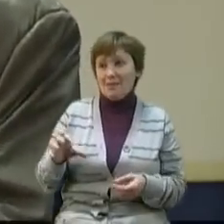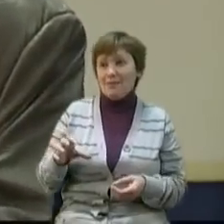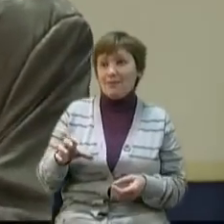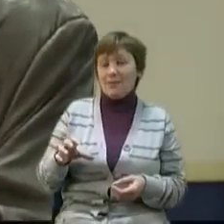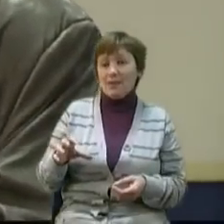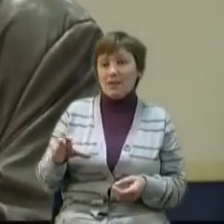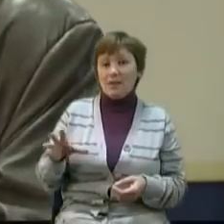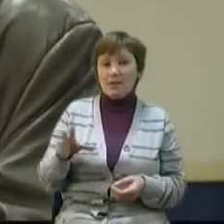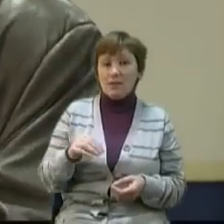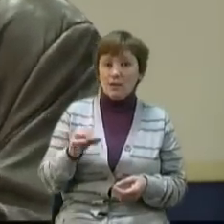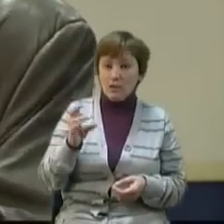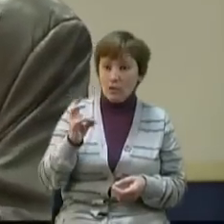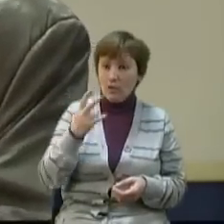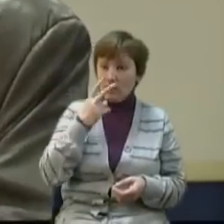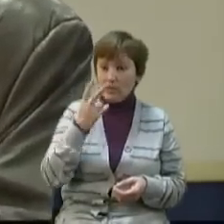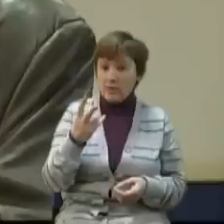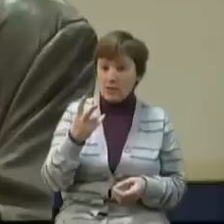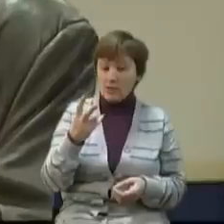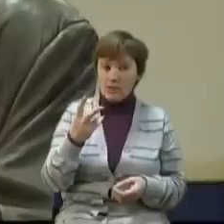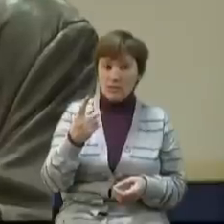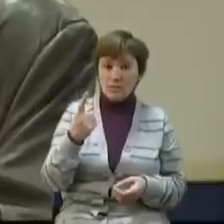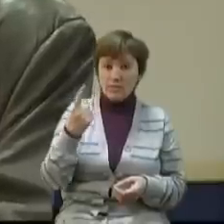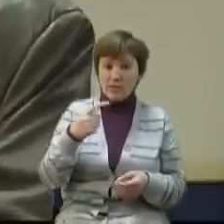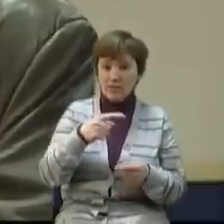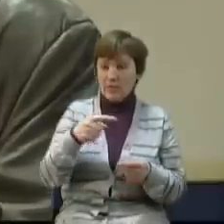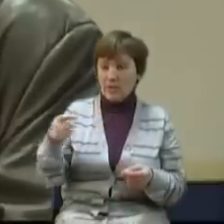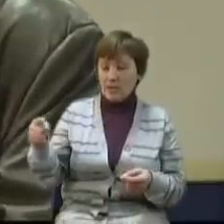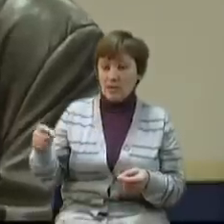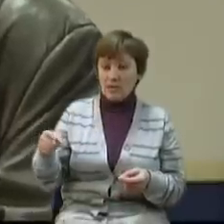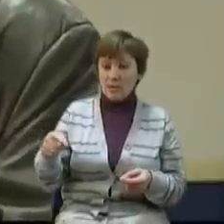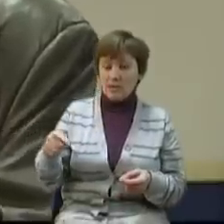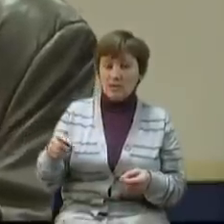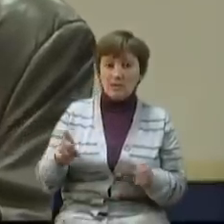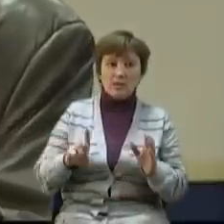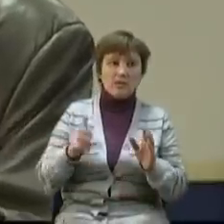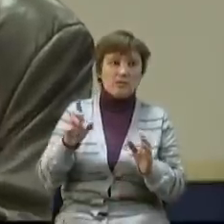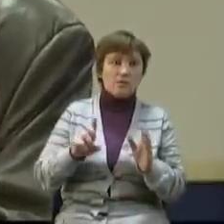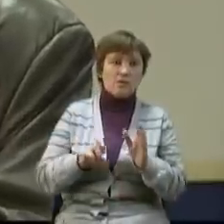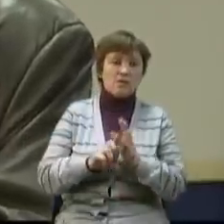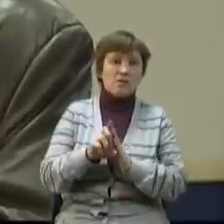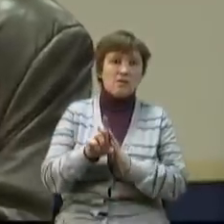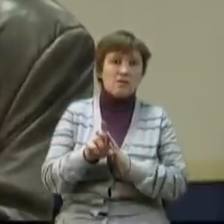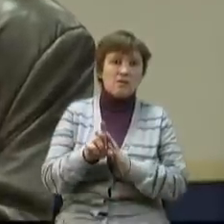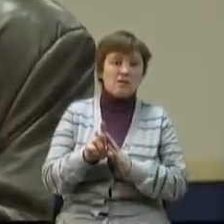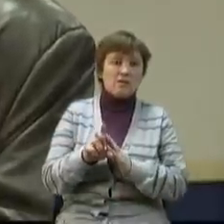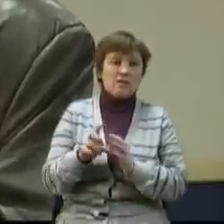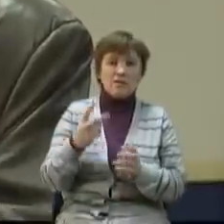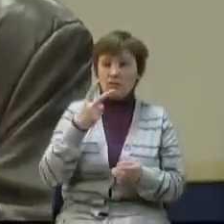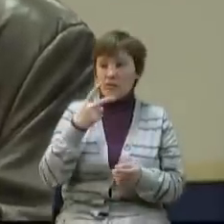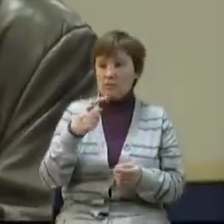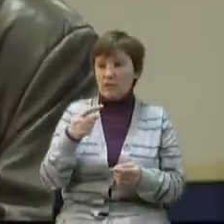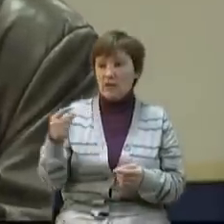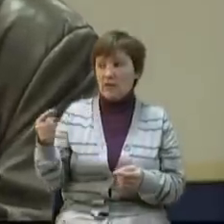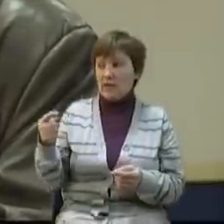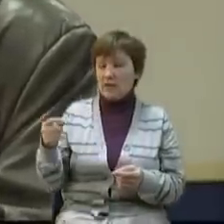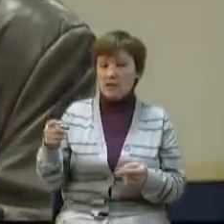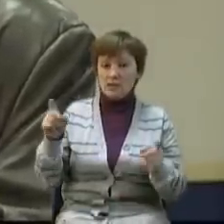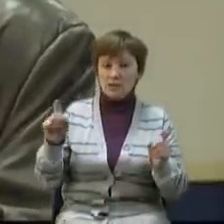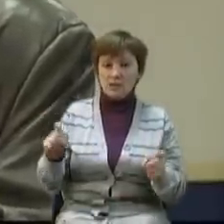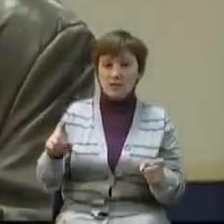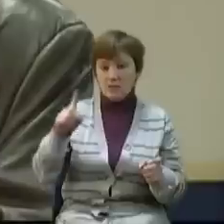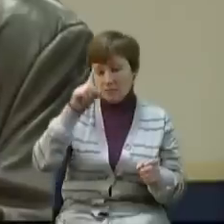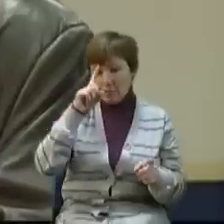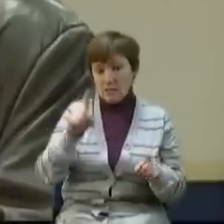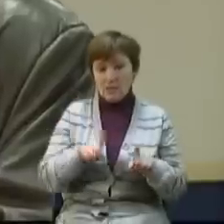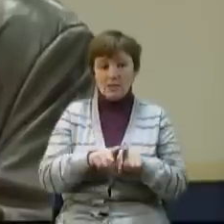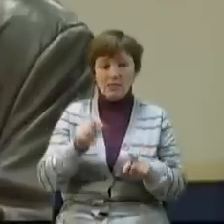вдруг вижу... Вот вижу на первом ряду, не здесь, в другой церкви, на первом ряду брат такой